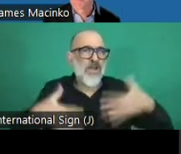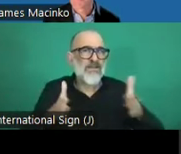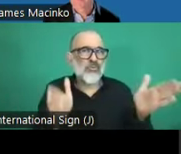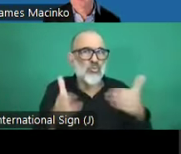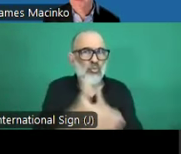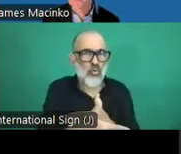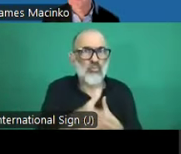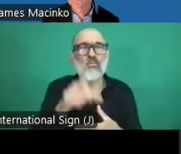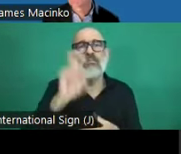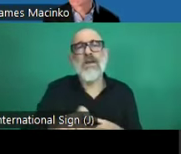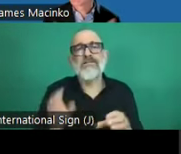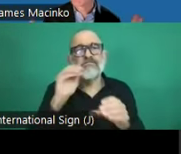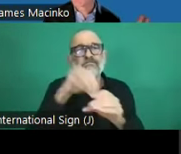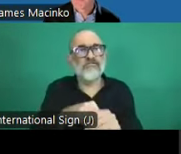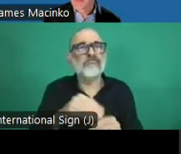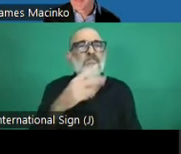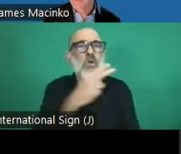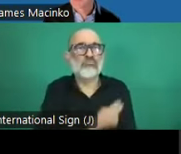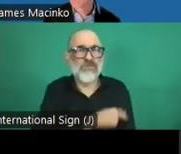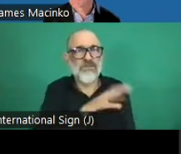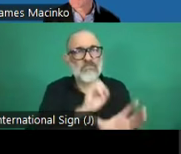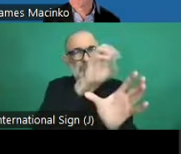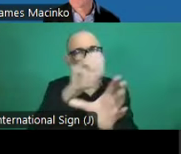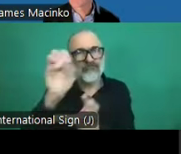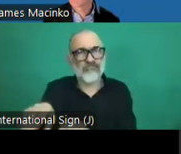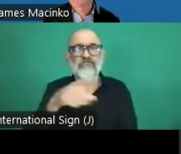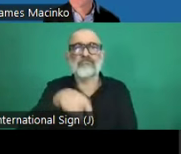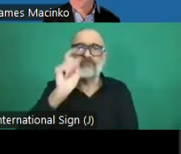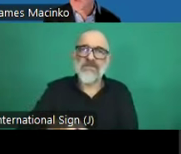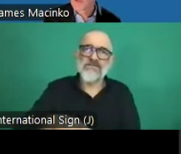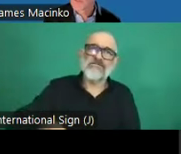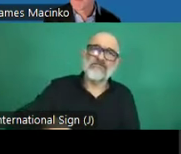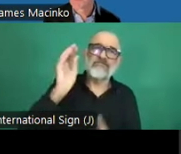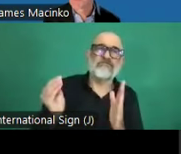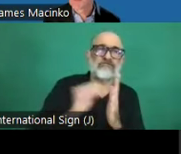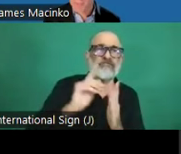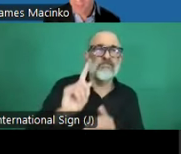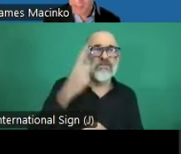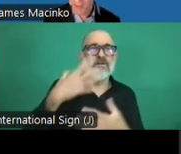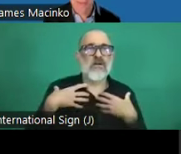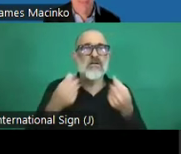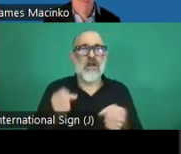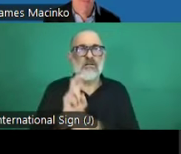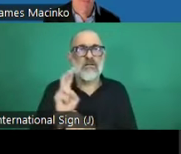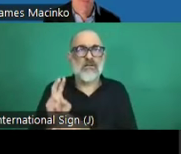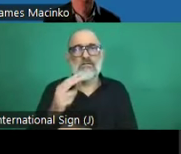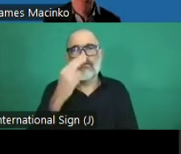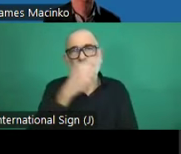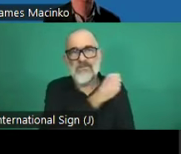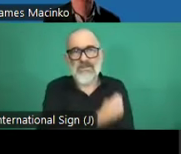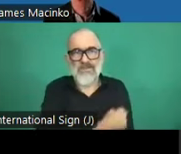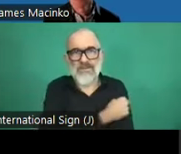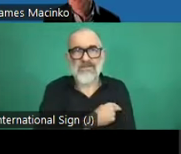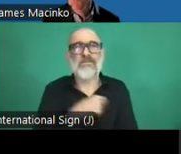ces indicateurs si ils auraient sacrifié leurs soins pour d'autres